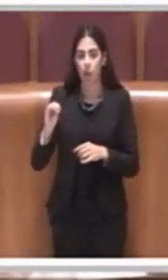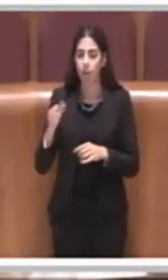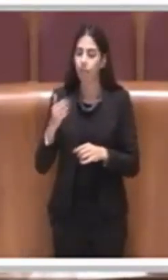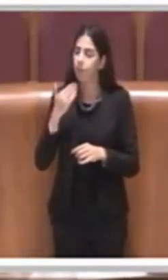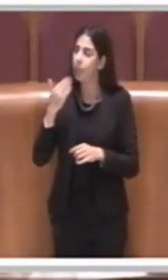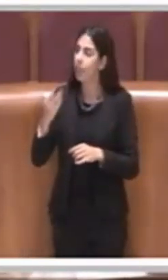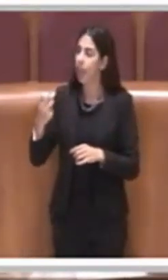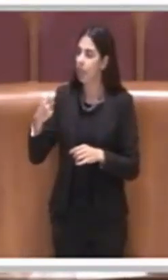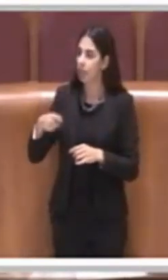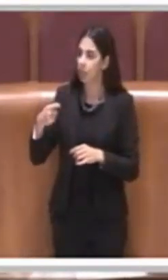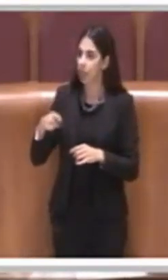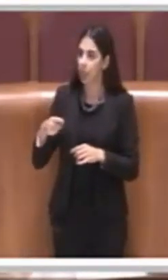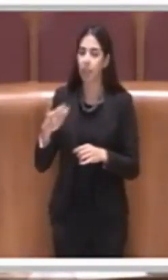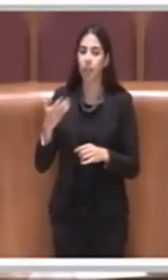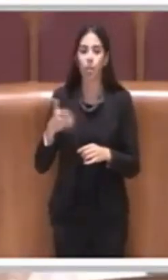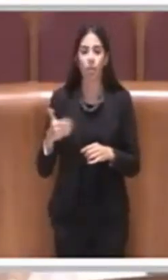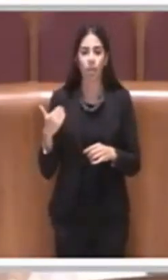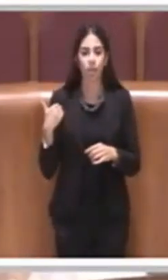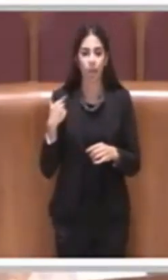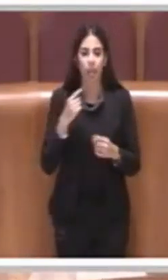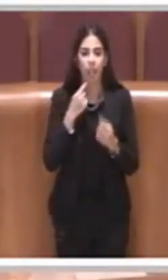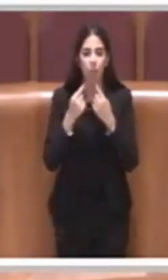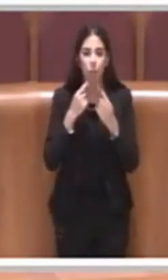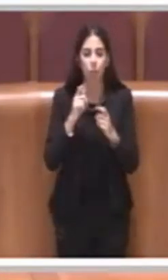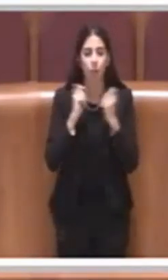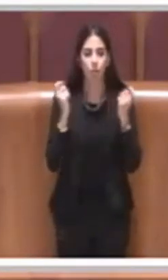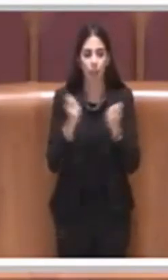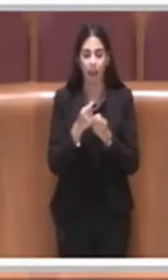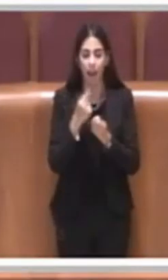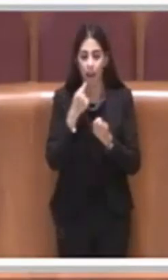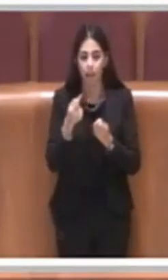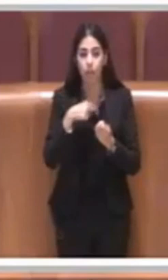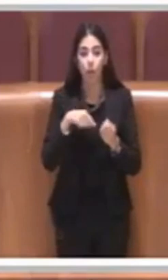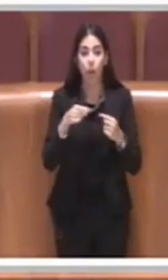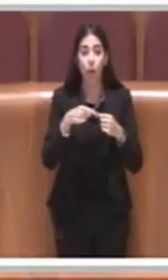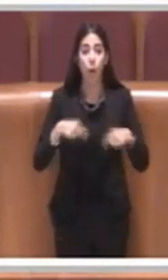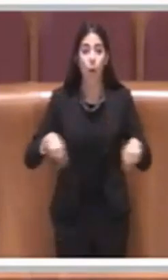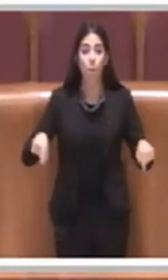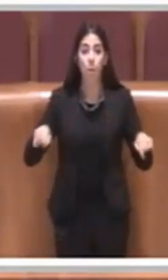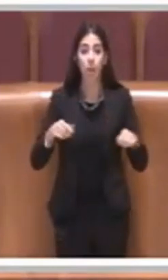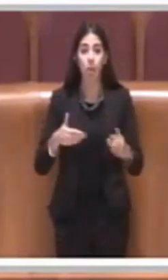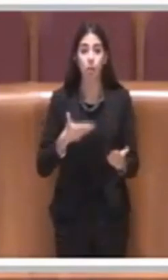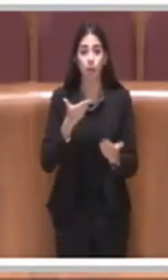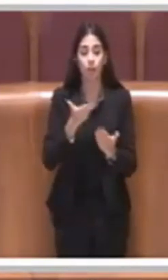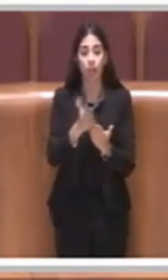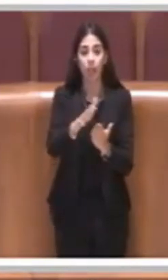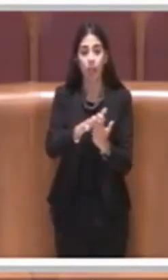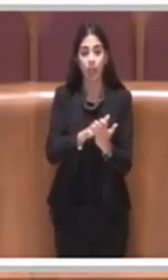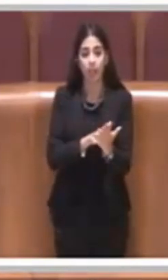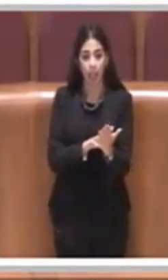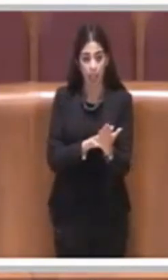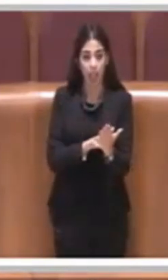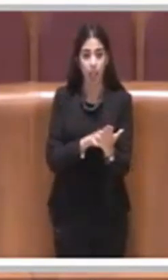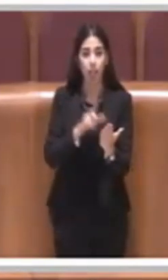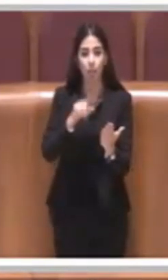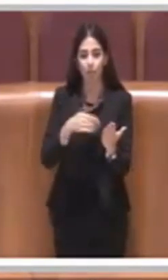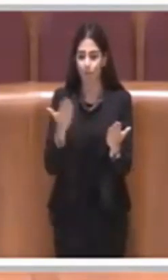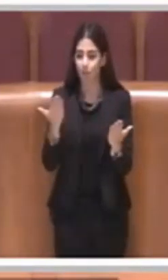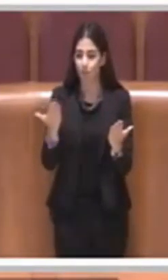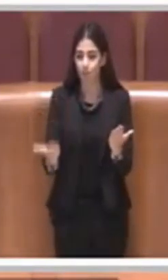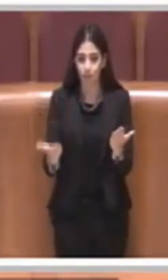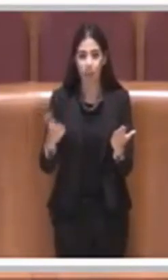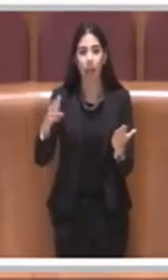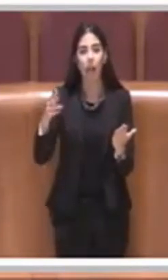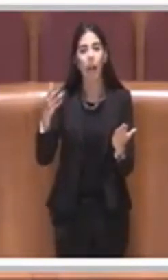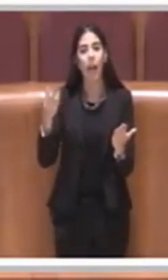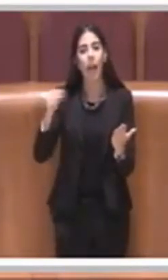Presidente, ovviamente, come ho detto nella discussione generale, noi in Commissione abbiamo portato un testo a fronte anche con gli emendamenti in rosso,